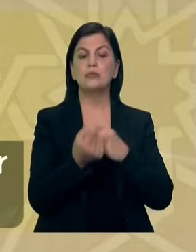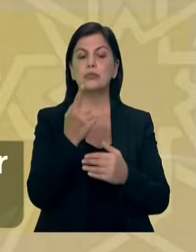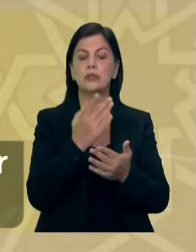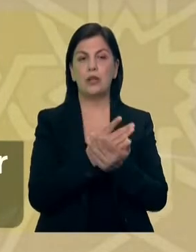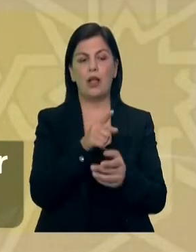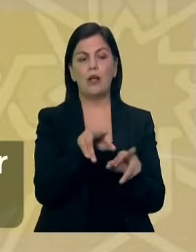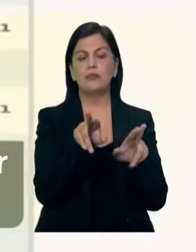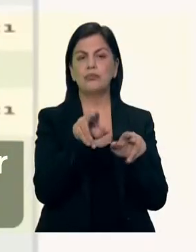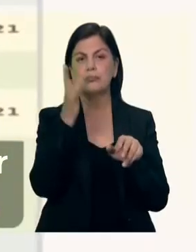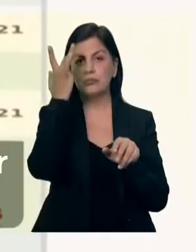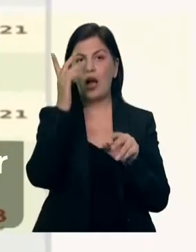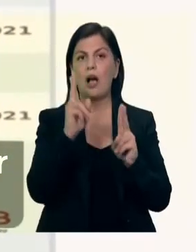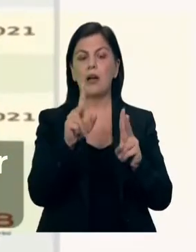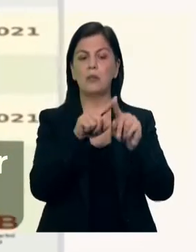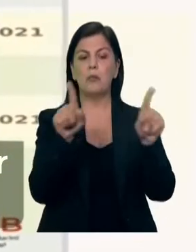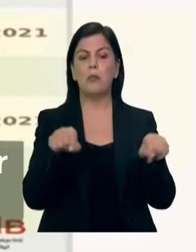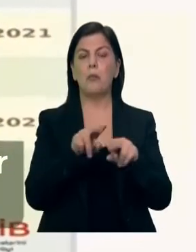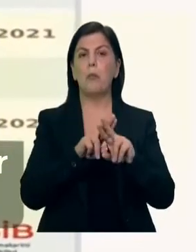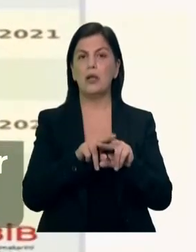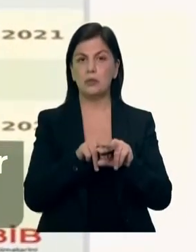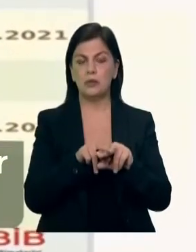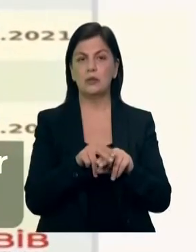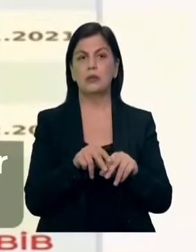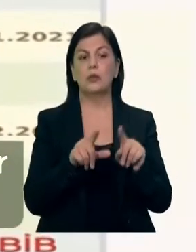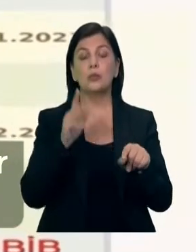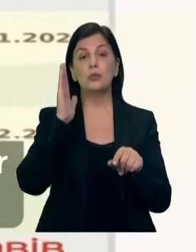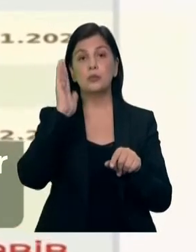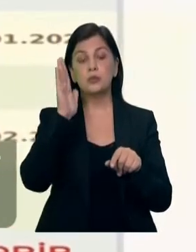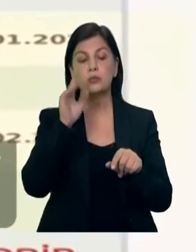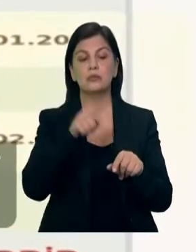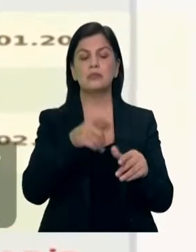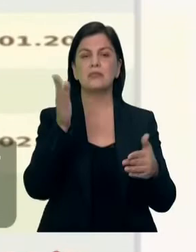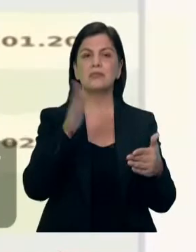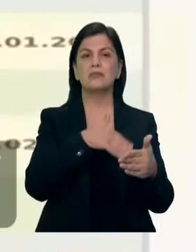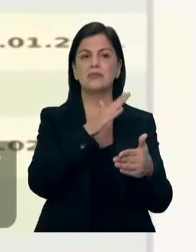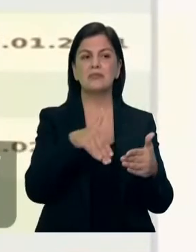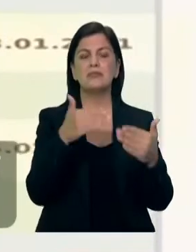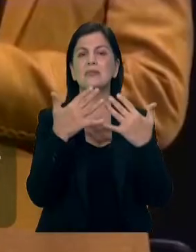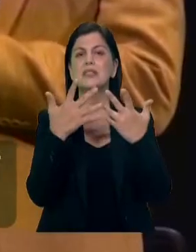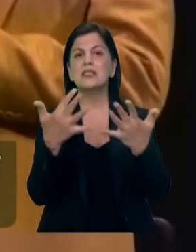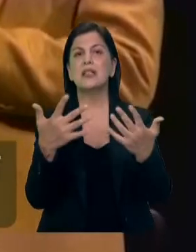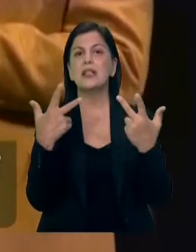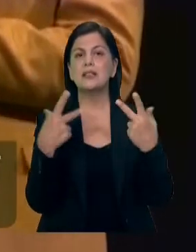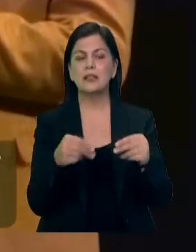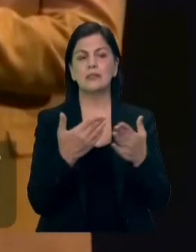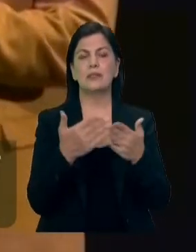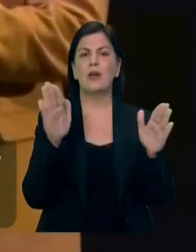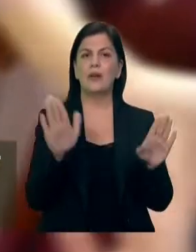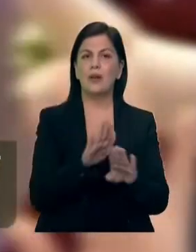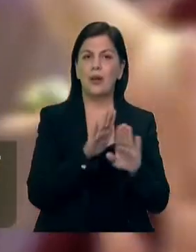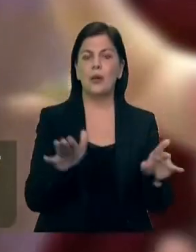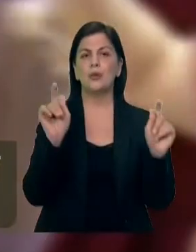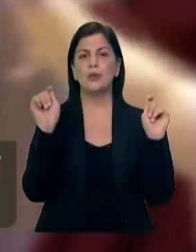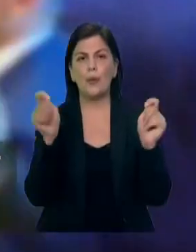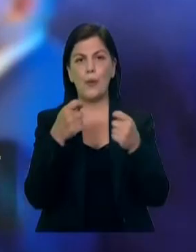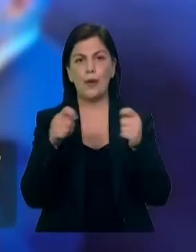pasport kimi hesab olunur. COVID pasportu gələcəkdə qadağası ləğv olunan digər sahələrdə də tələb oluna bilər. Konsert, teatr, toy və